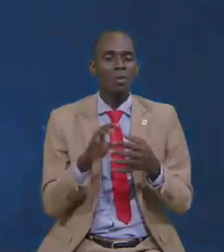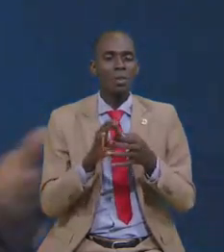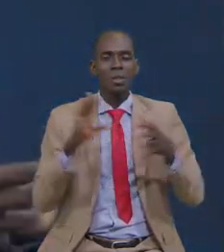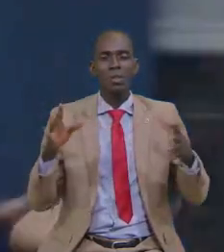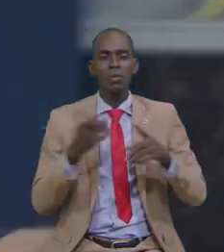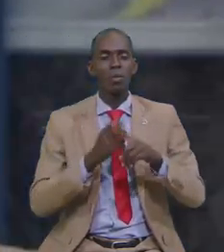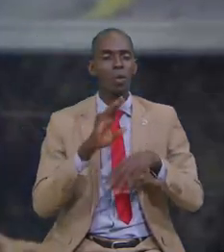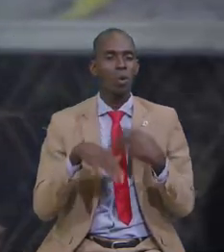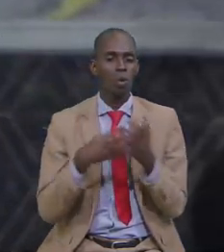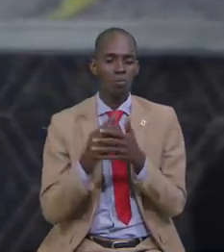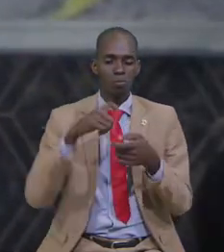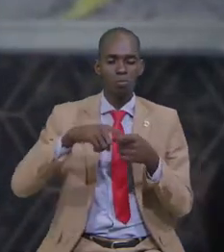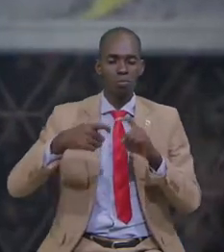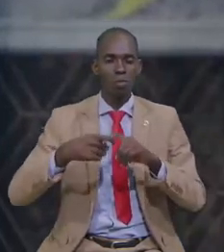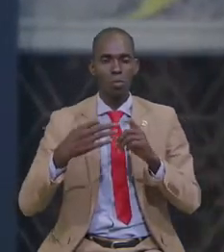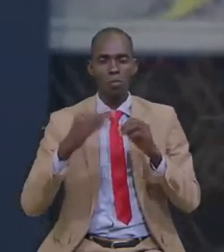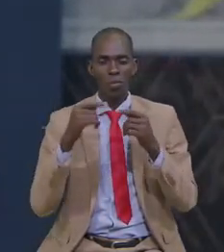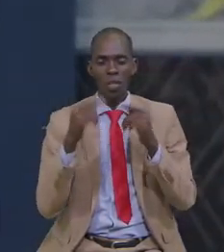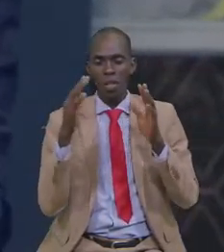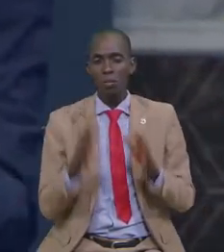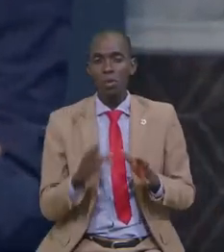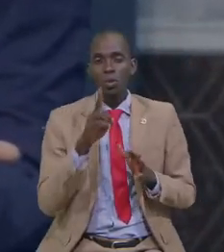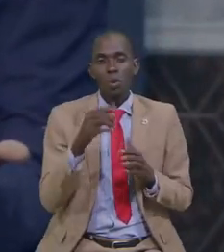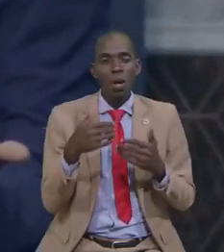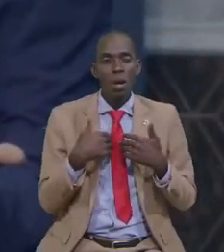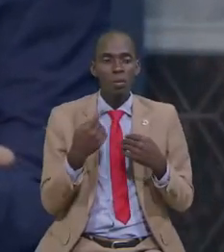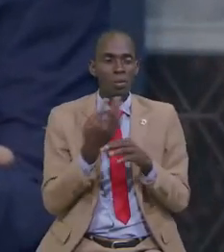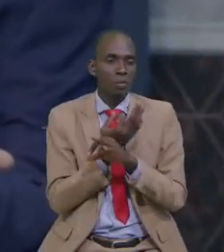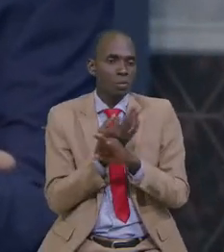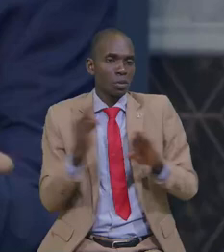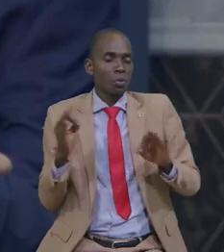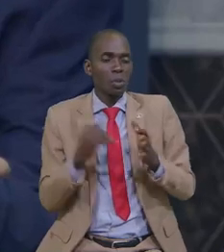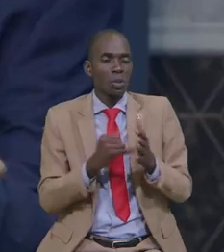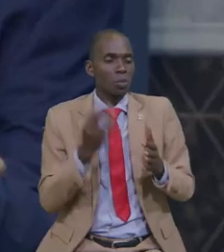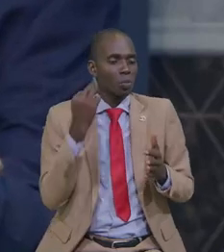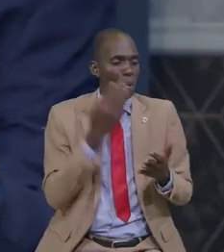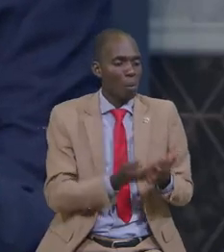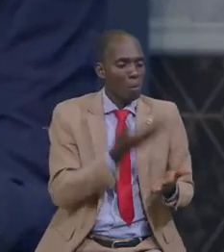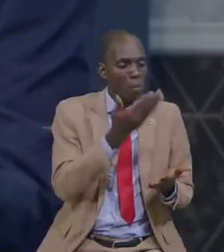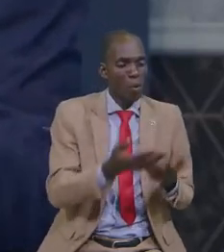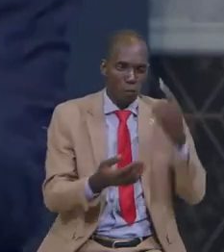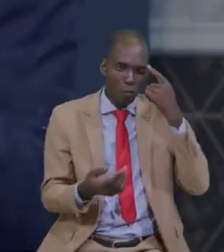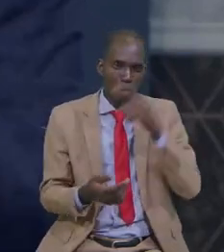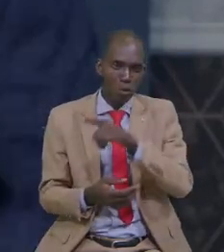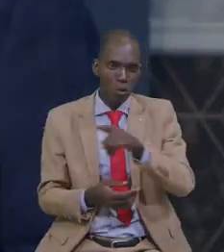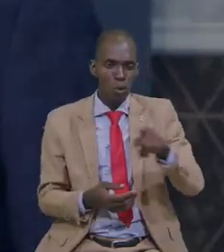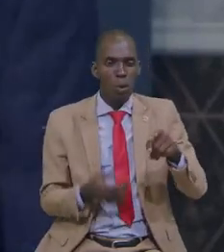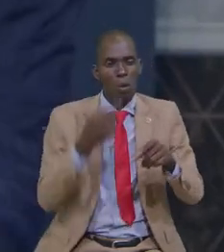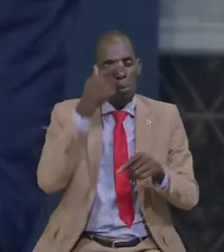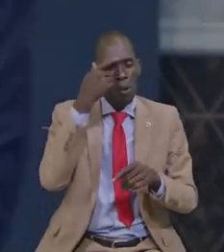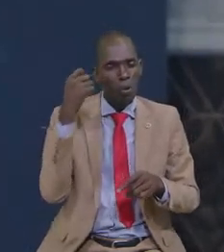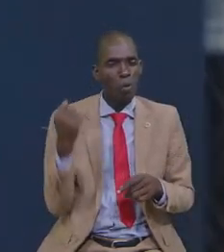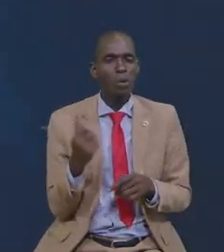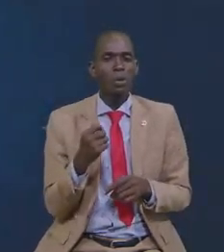de toutes les chaînes et de tous les liens de l'ennemi. Vous ne savez pas que vous avez cela. Alors, vous avez la liberté.